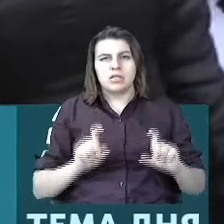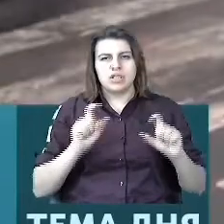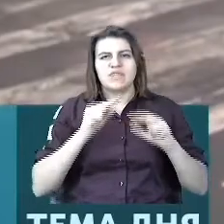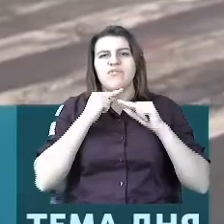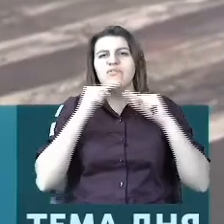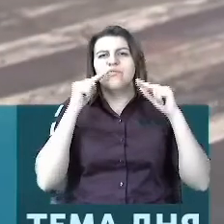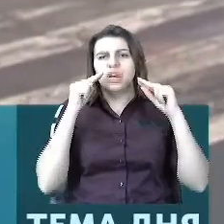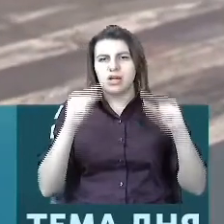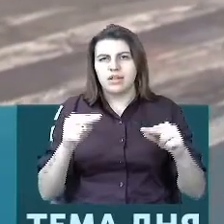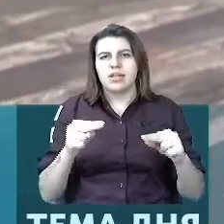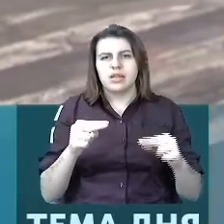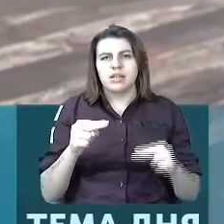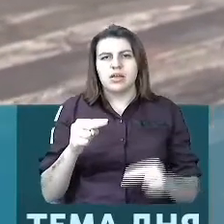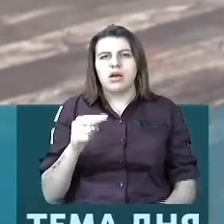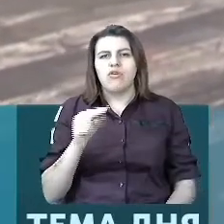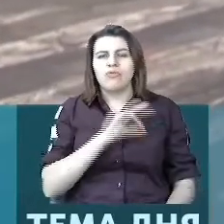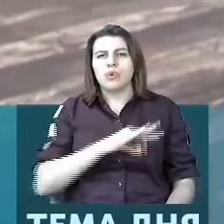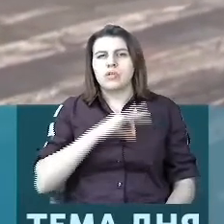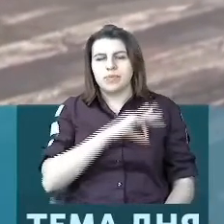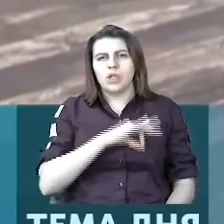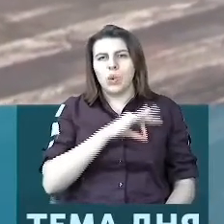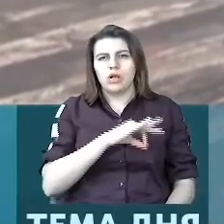їм за те, щоб не підтримувати, не голосувати